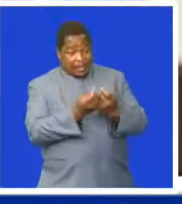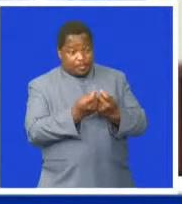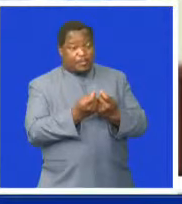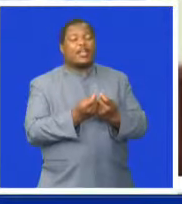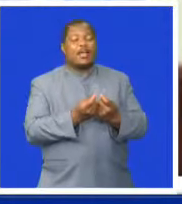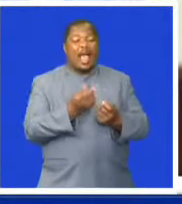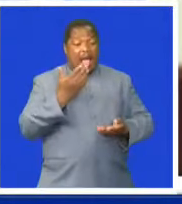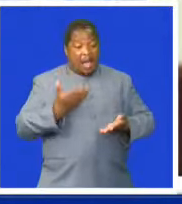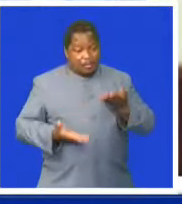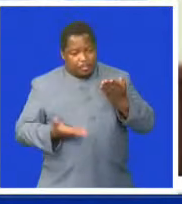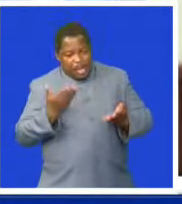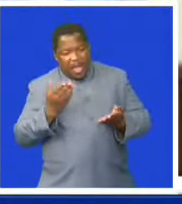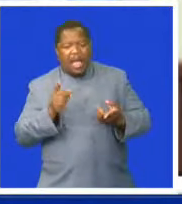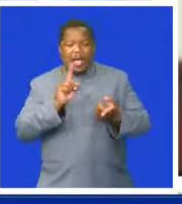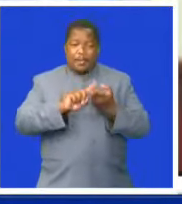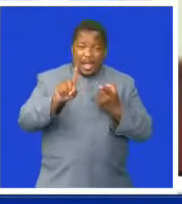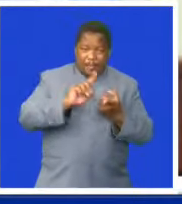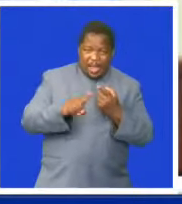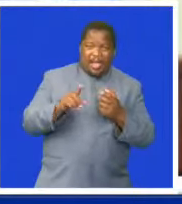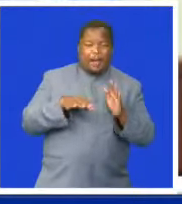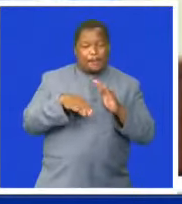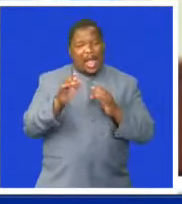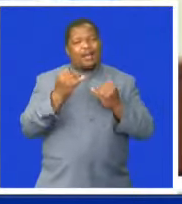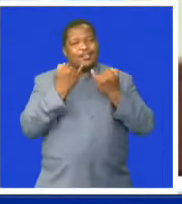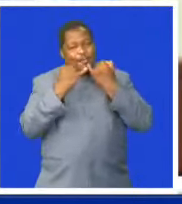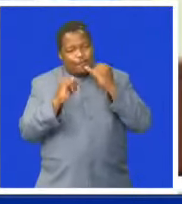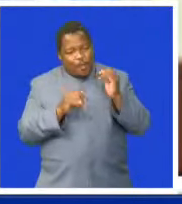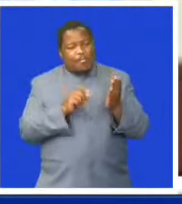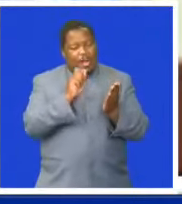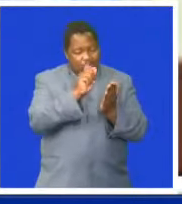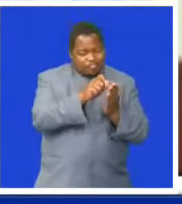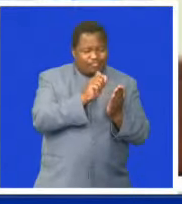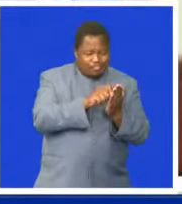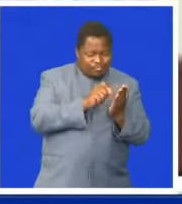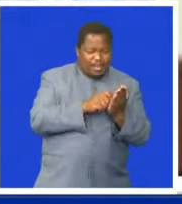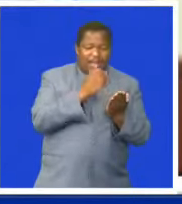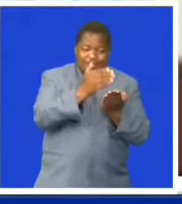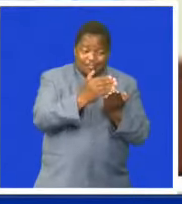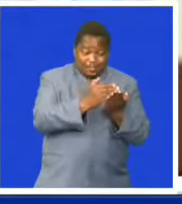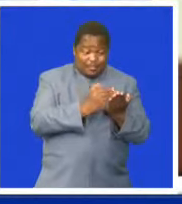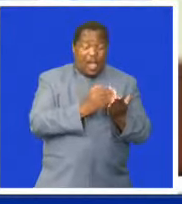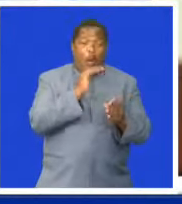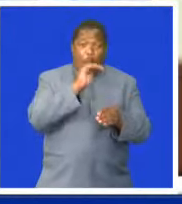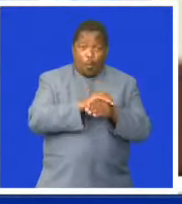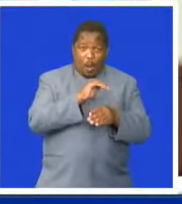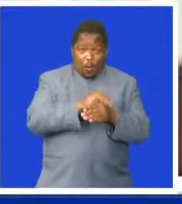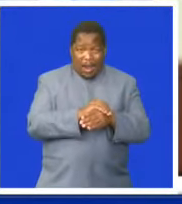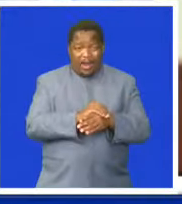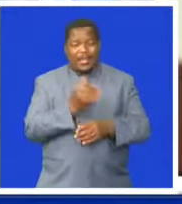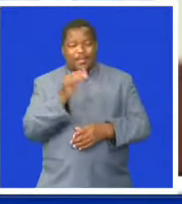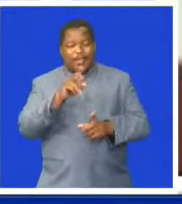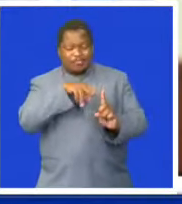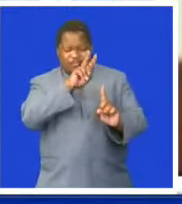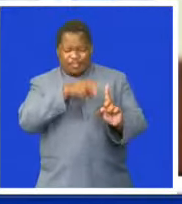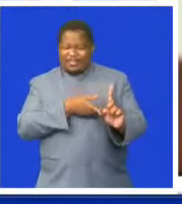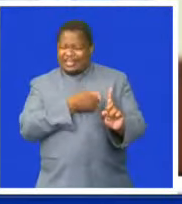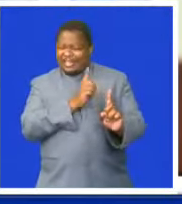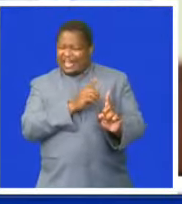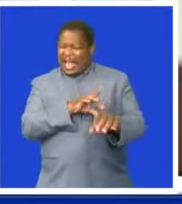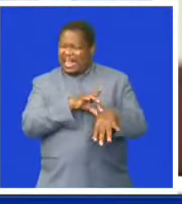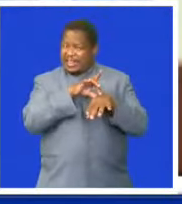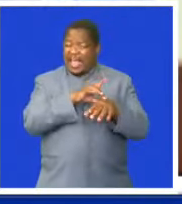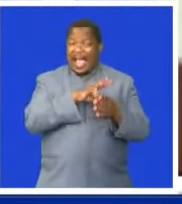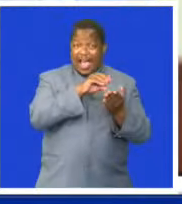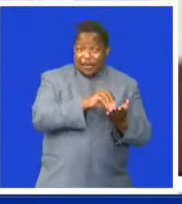lisitakalele lo cembu lelo ngoba kunemasanction noma kumbe kunetinhlawulo kulelo nalelo cembu lelitawuthi ingayilandzeli